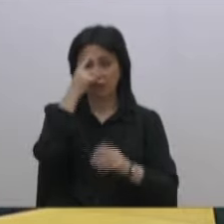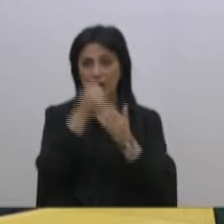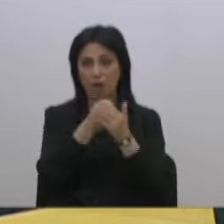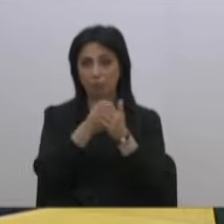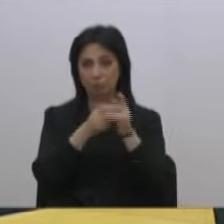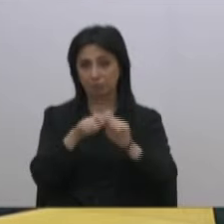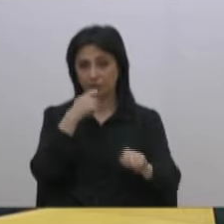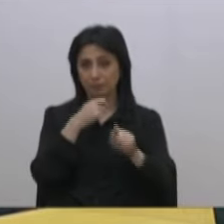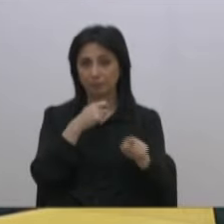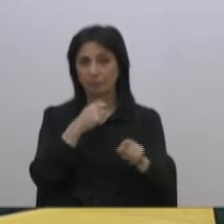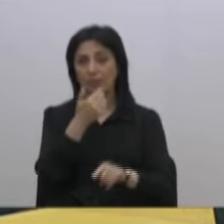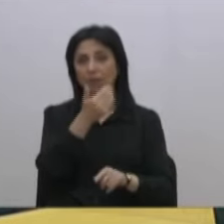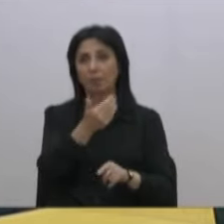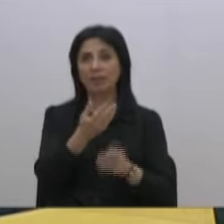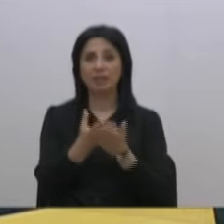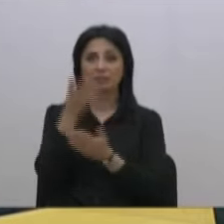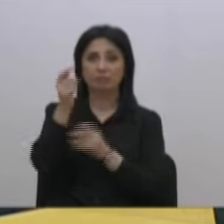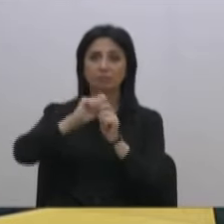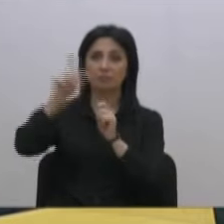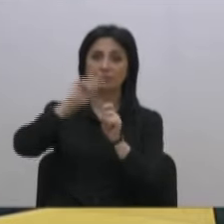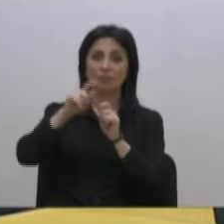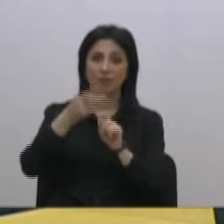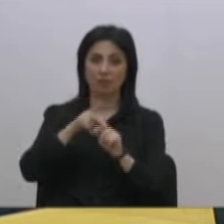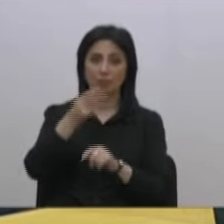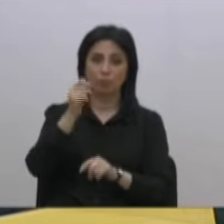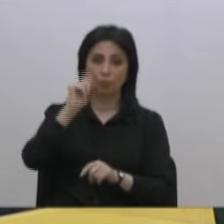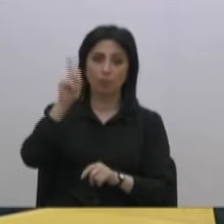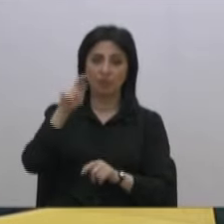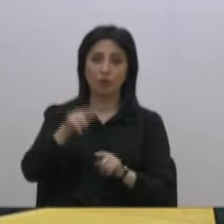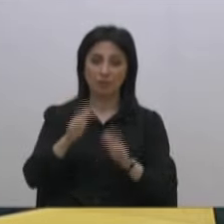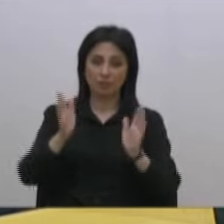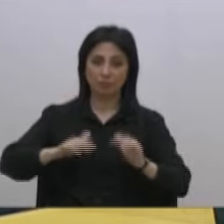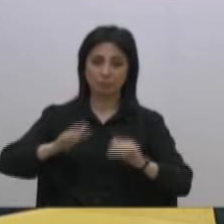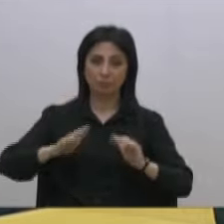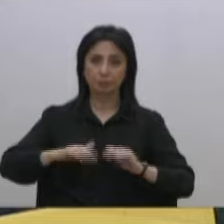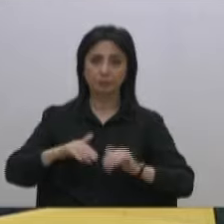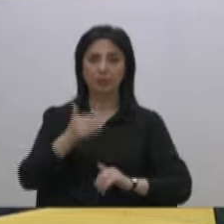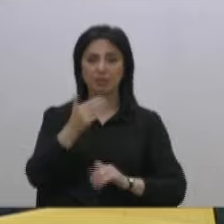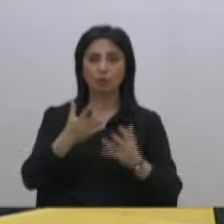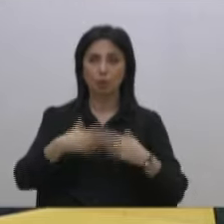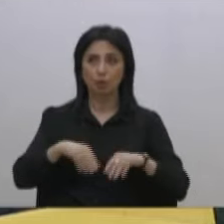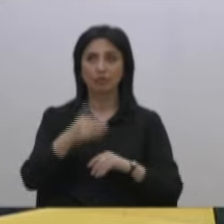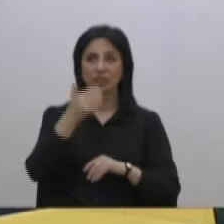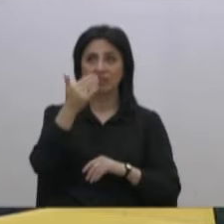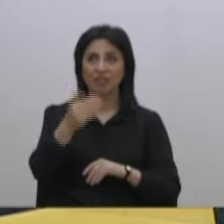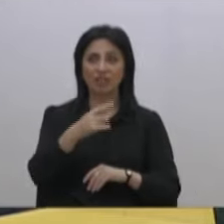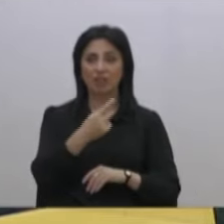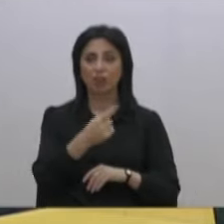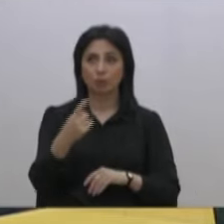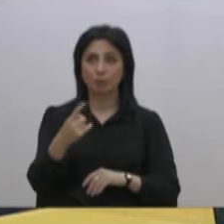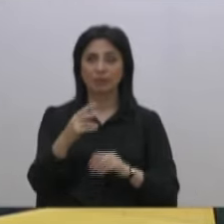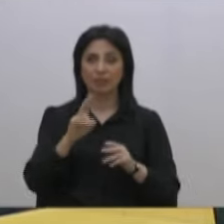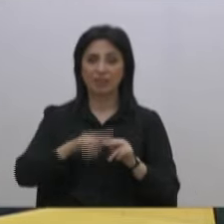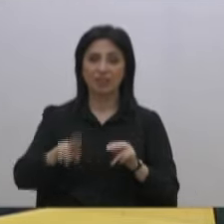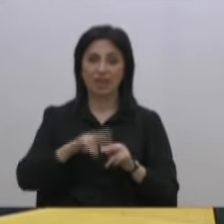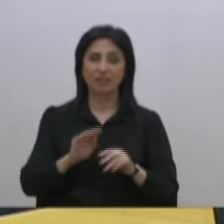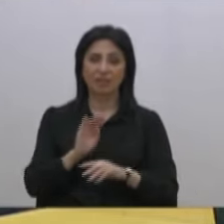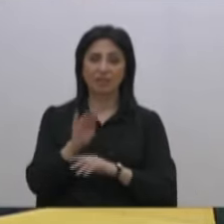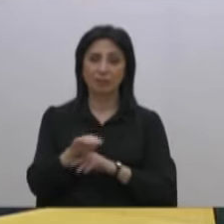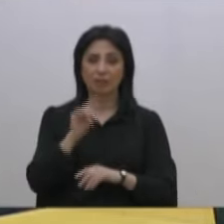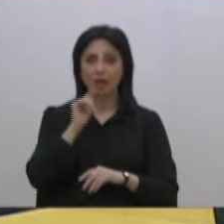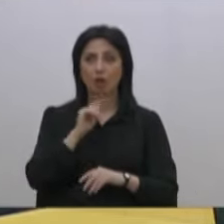ლობისტებმა, და სწორედ მაგაში გადაიხადეს ამ ადამიანებმა ფული, თქვენ ქვეყანას, თქვენ ოჯახებს, თქვენ თითოეულს დაგეკარგათ ის